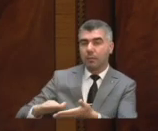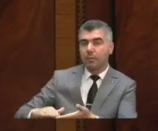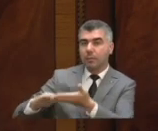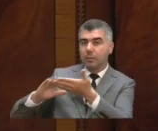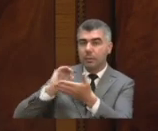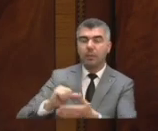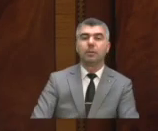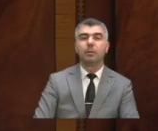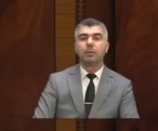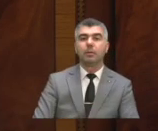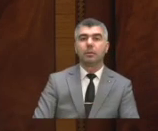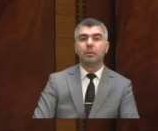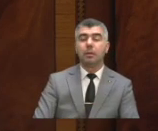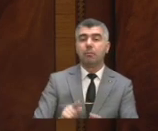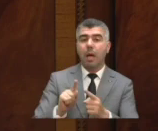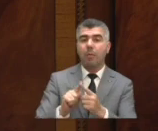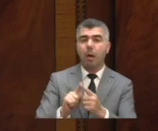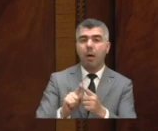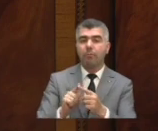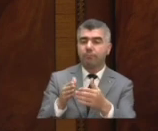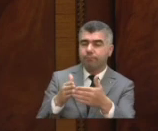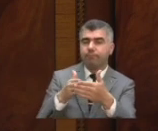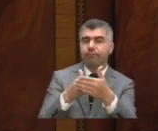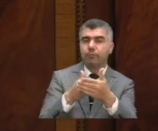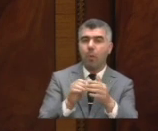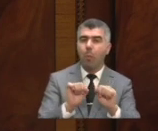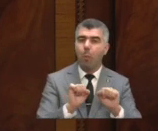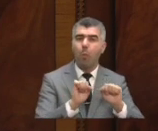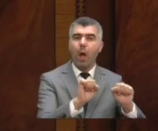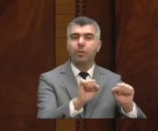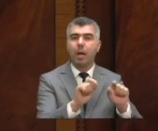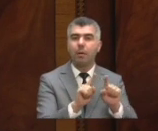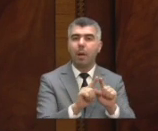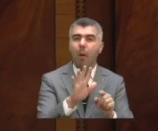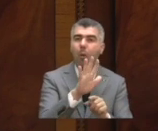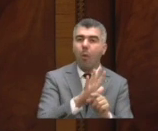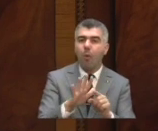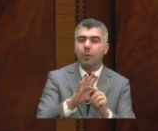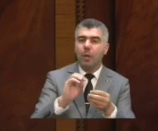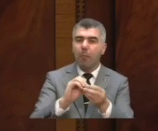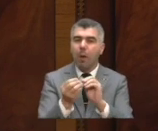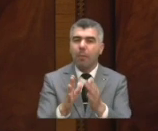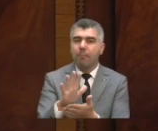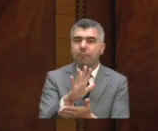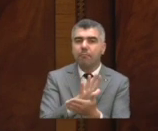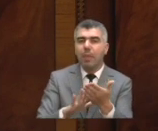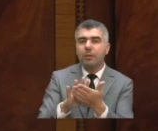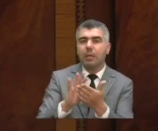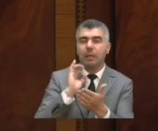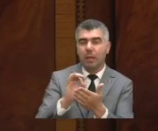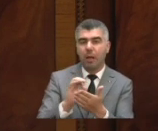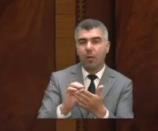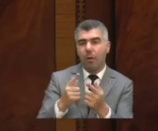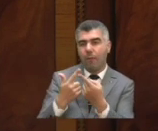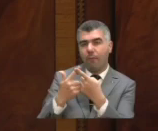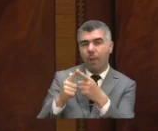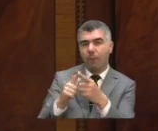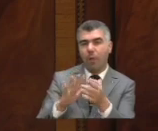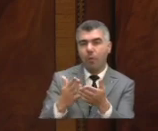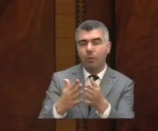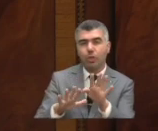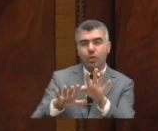الله من مواجهه هذه ال الضغوط والازمات والحد من تاثيراتها الاقتصاديه